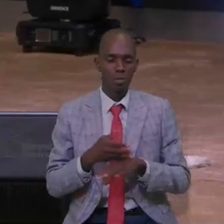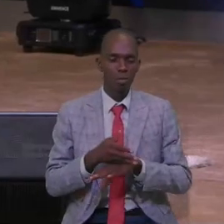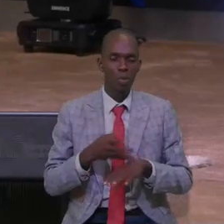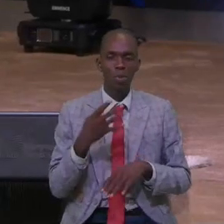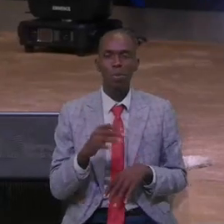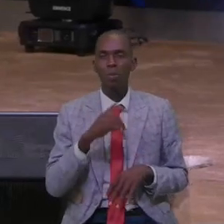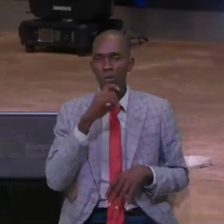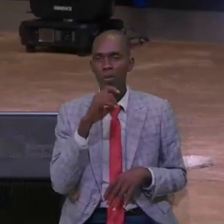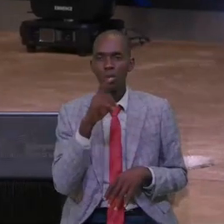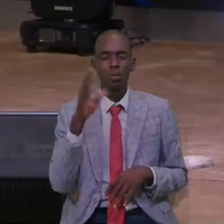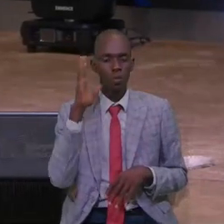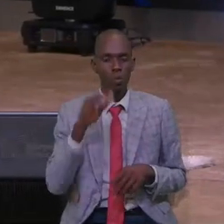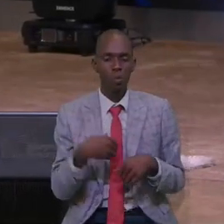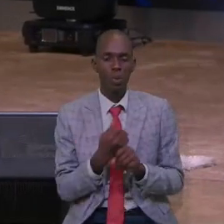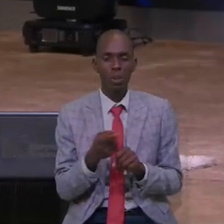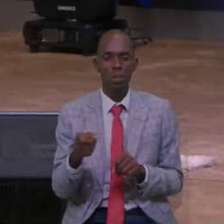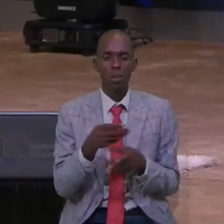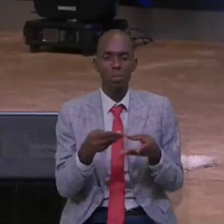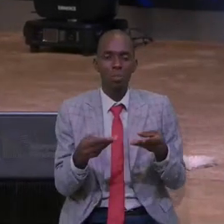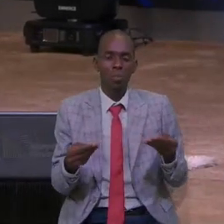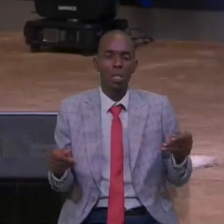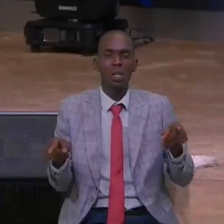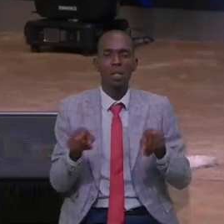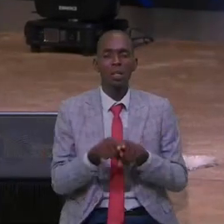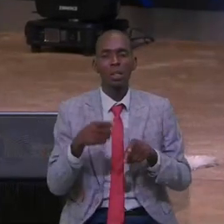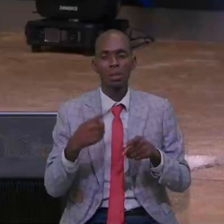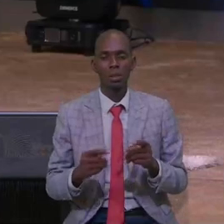briseras comme le vase d'un potier.